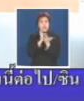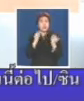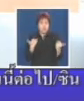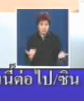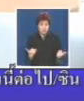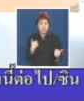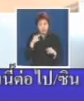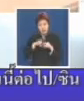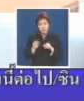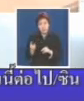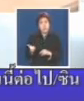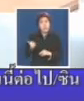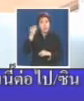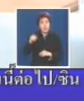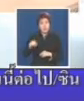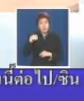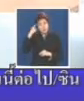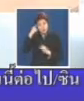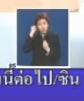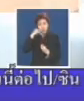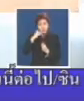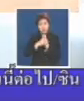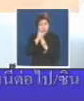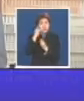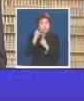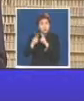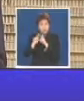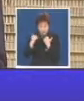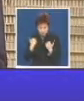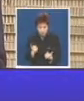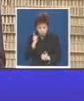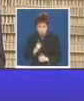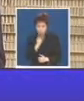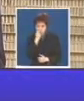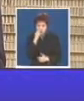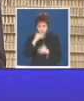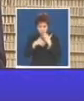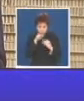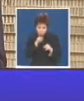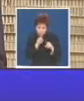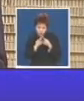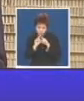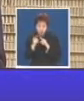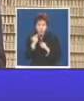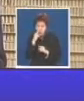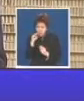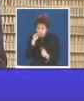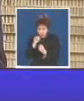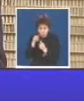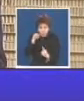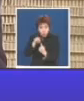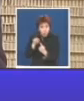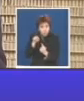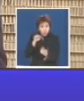พยายามขึ้นราคาไข่เกือบจะเรียกได้ว่าทุกสัปดาห์นะครับอันนี้จะมีการติดตามอย่างใกล้ชิดแล้วก็ถ้ามีการกระทำอะไรไม่เหมาะสมจะเข้าไปตรวจสอบนะครับเพราะว่